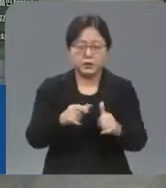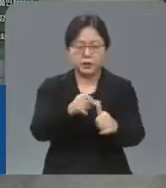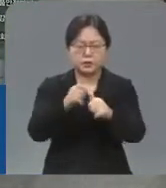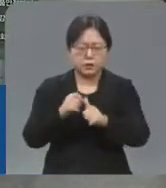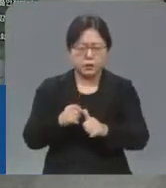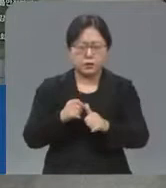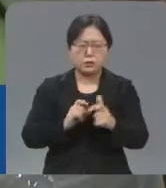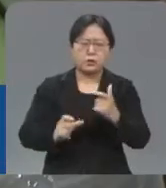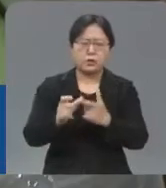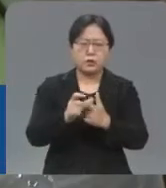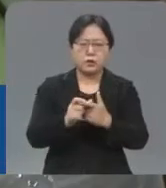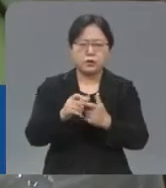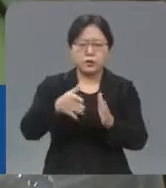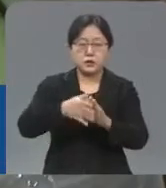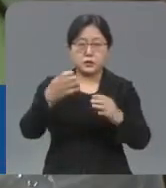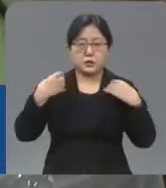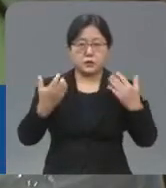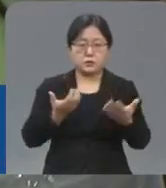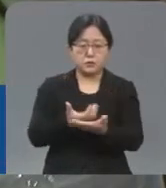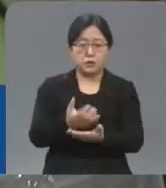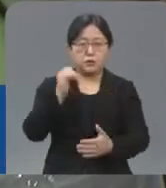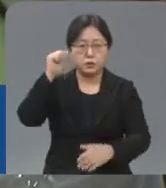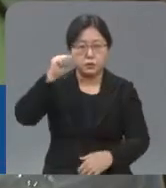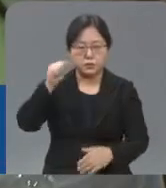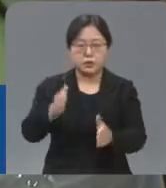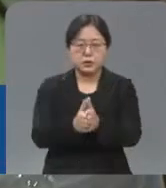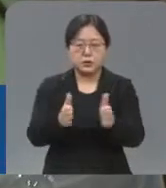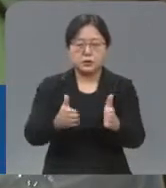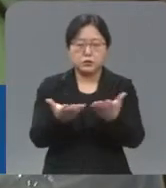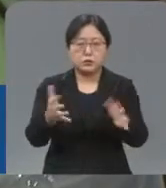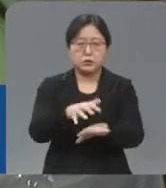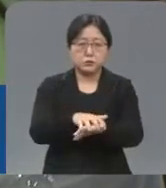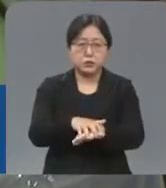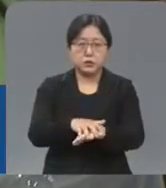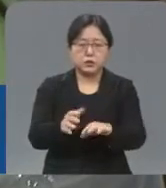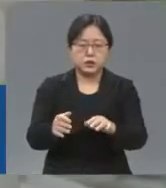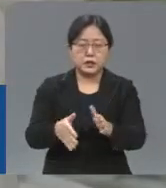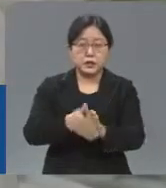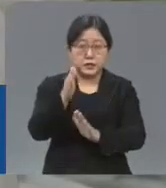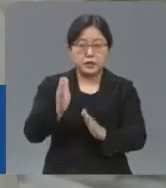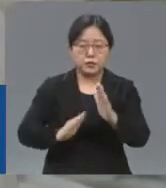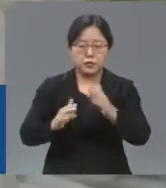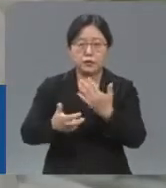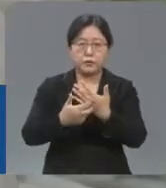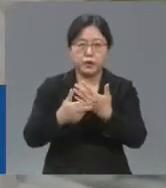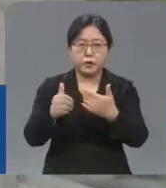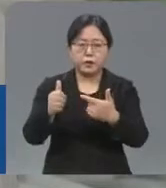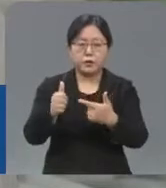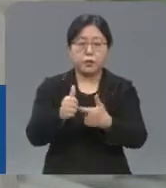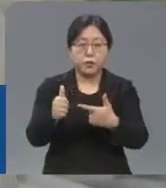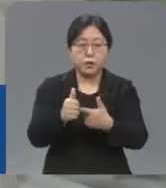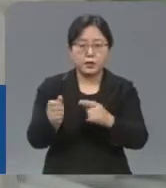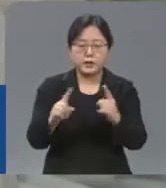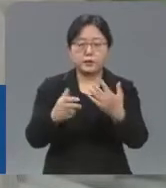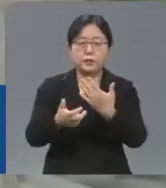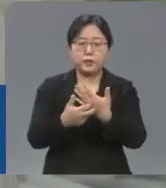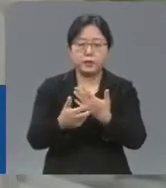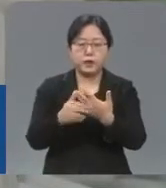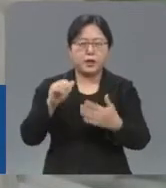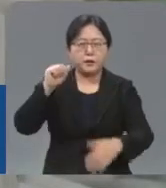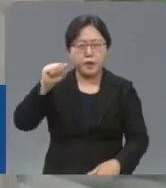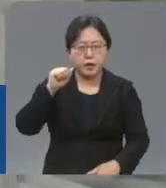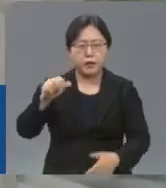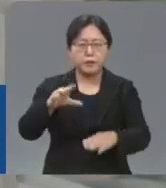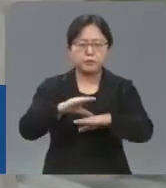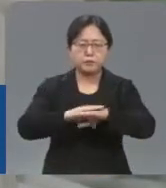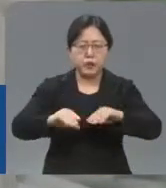요구하며 광주시청 점거농성에 들어갔습니다. 노조는 광주시립공공병원인 호남권역 재활병원의 파업사태